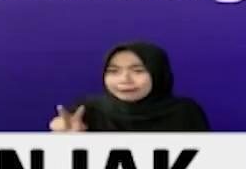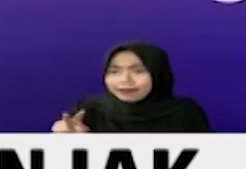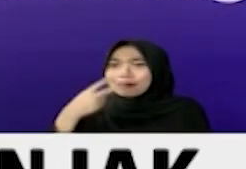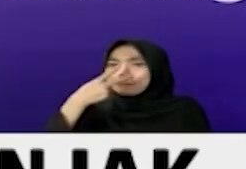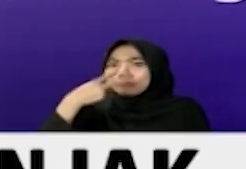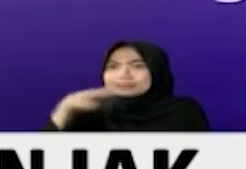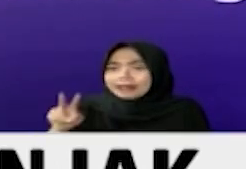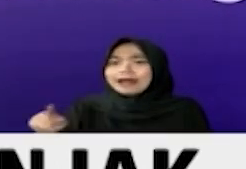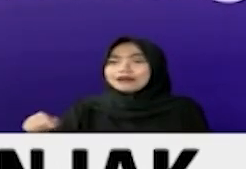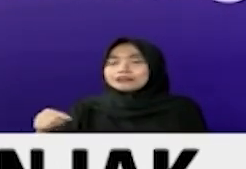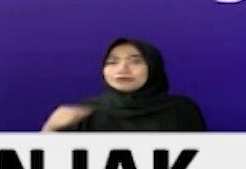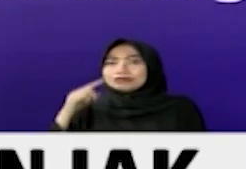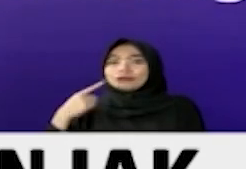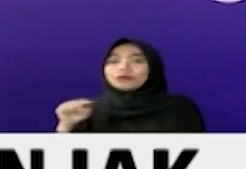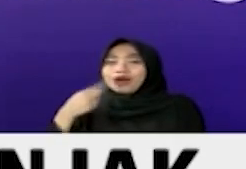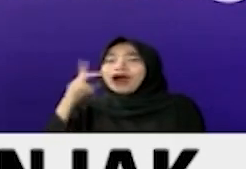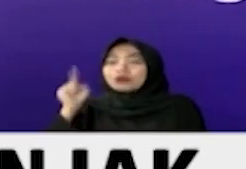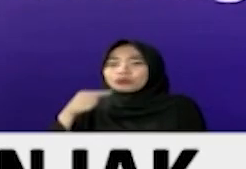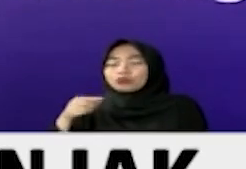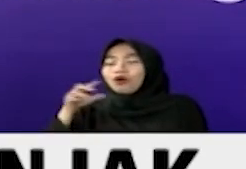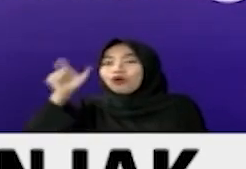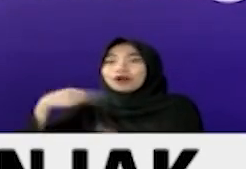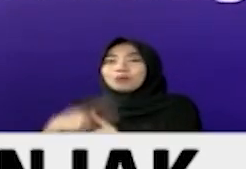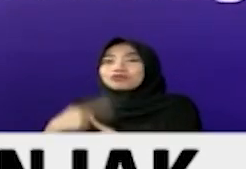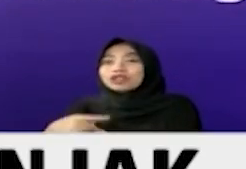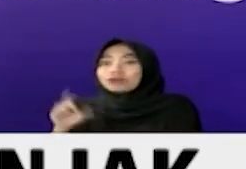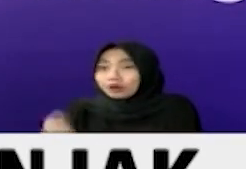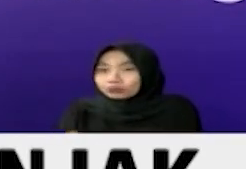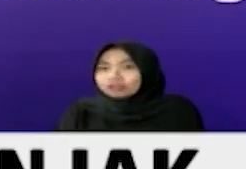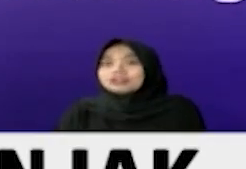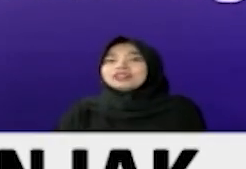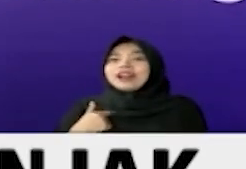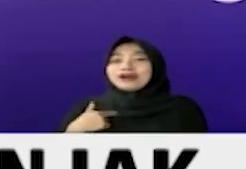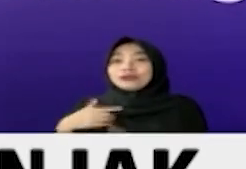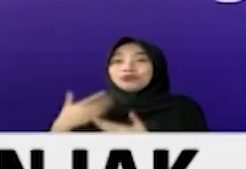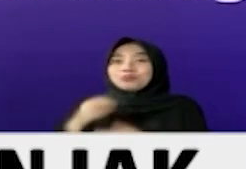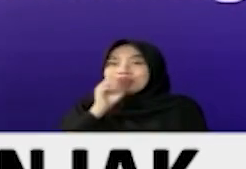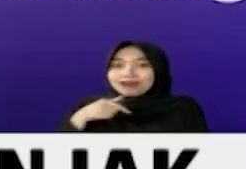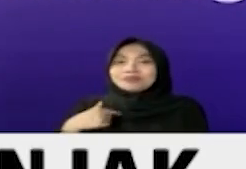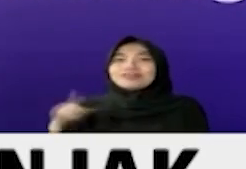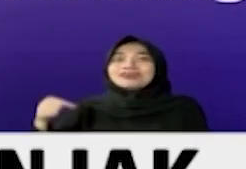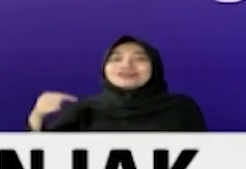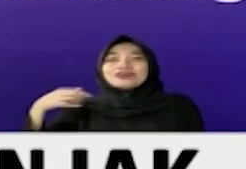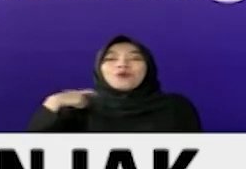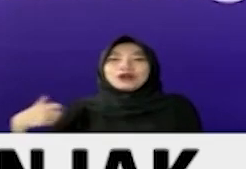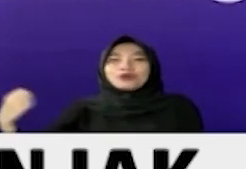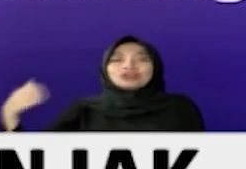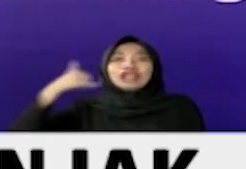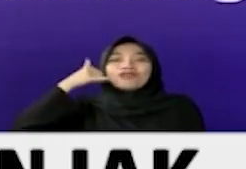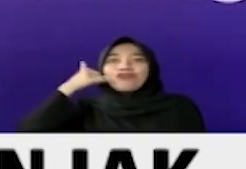orang Bogor ngerti bahwa COVID itu bahaya? Nah, sejam kemudian saya ditelepon Pak Gubernur bahwa hasil swab saya